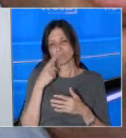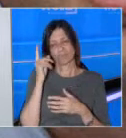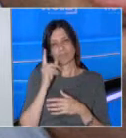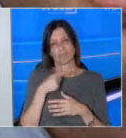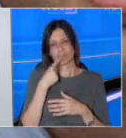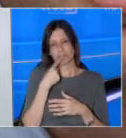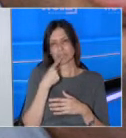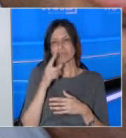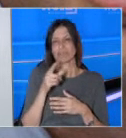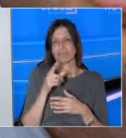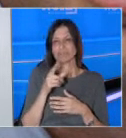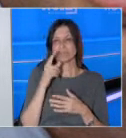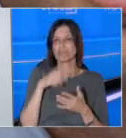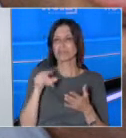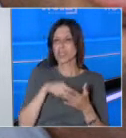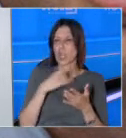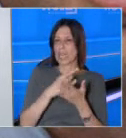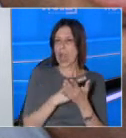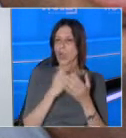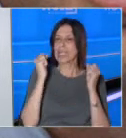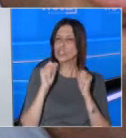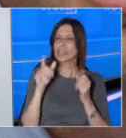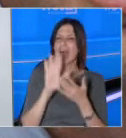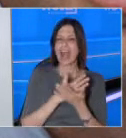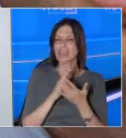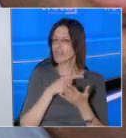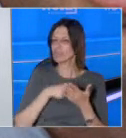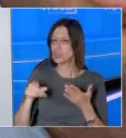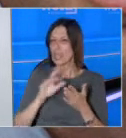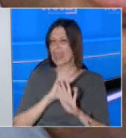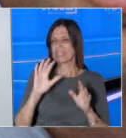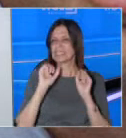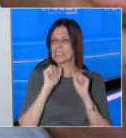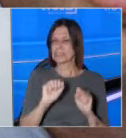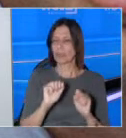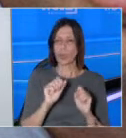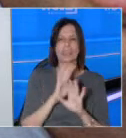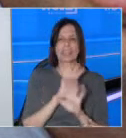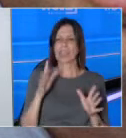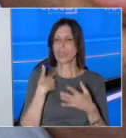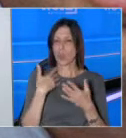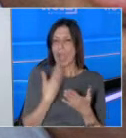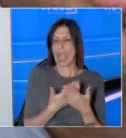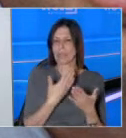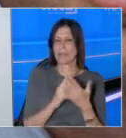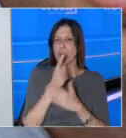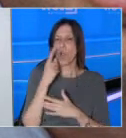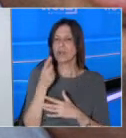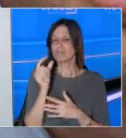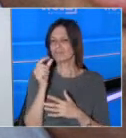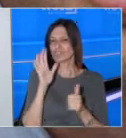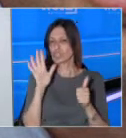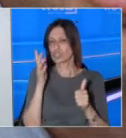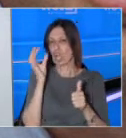להוציא התראת בטלות לחוק יסוד היא החלטה משוללת כל סמכות ומזעזעת. אנו עדים לאירוע מטורף כאשר קומץ של 6